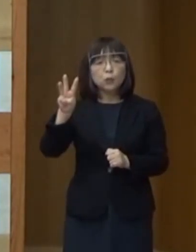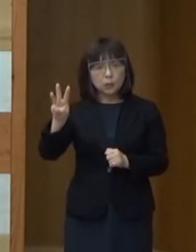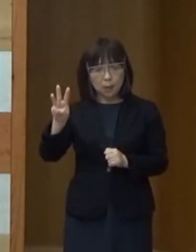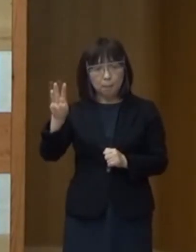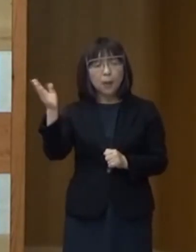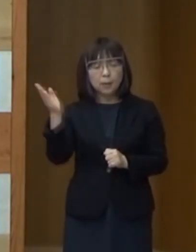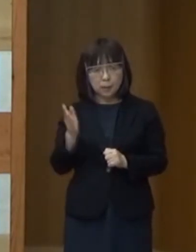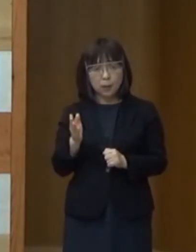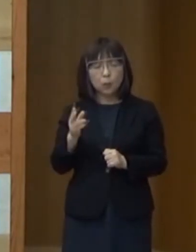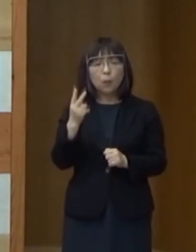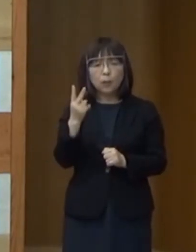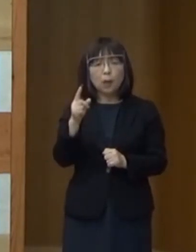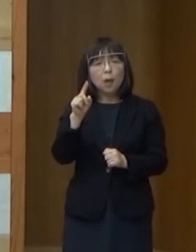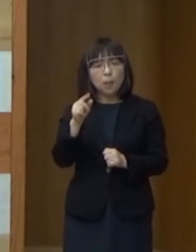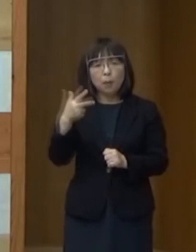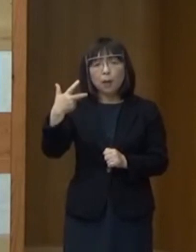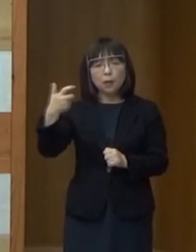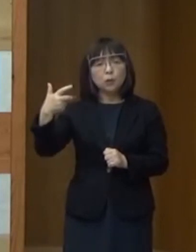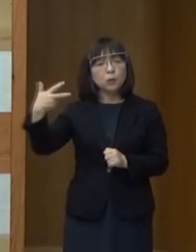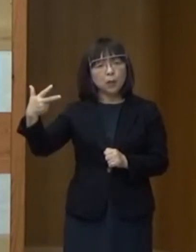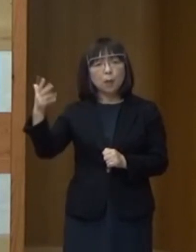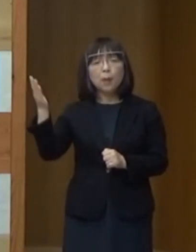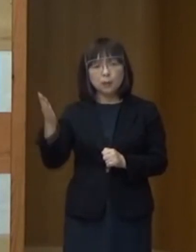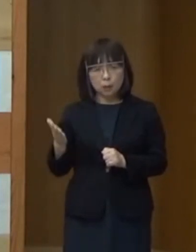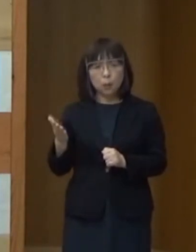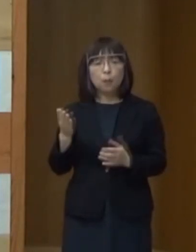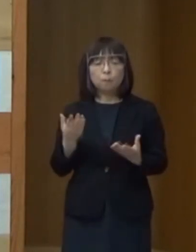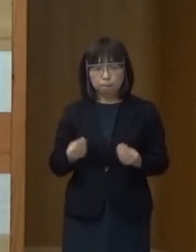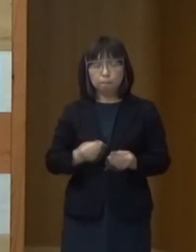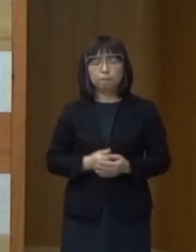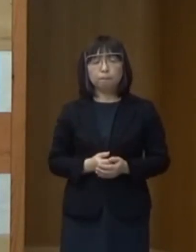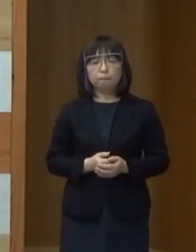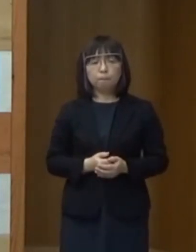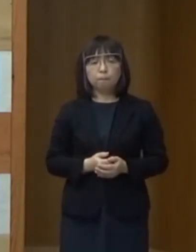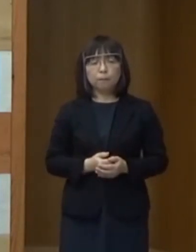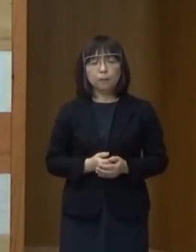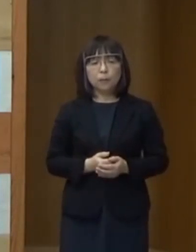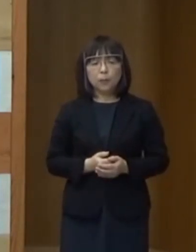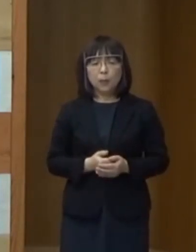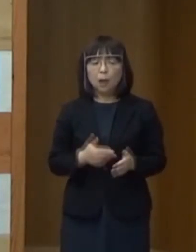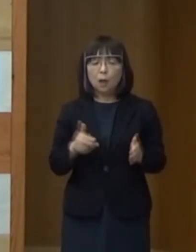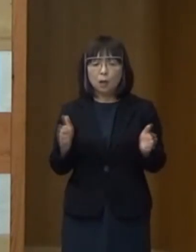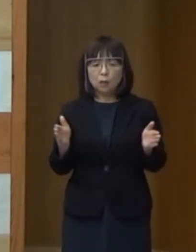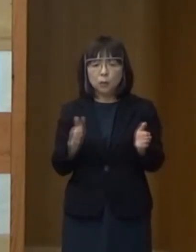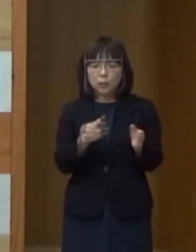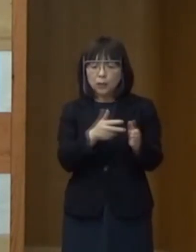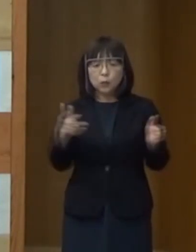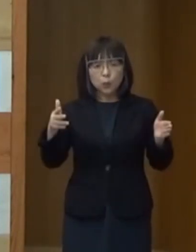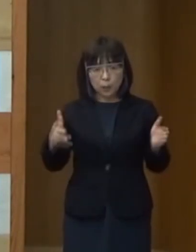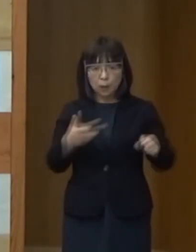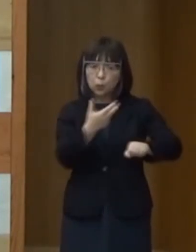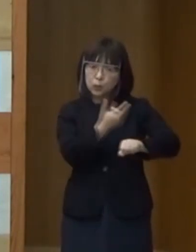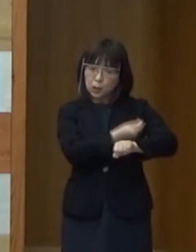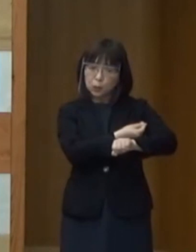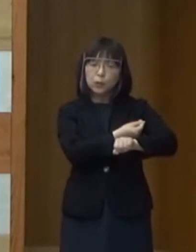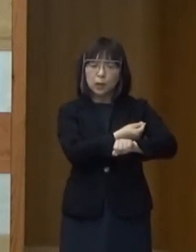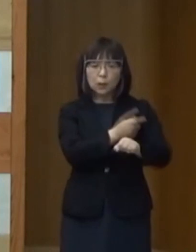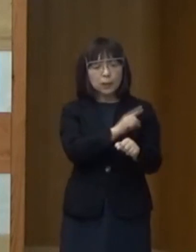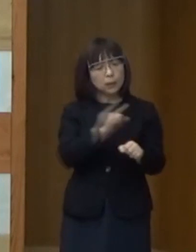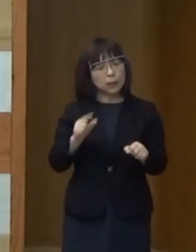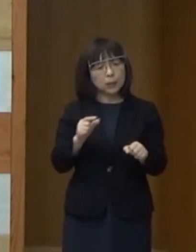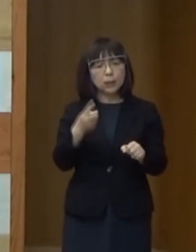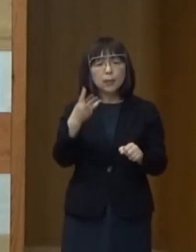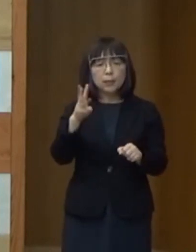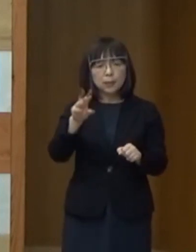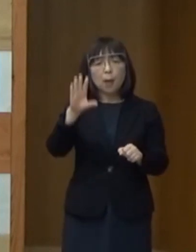目が 7.1% 終了となっております。直近1週間の接種回数は1日平均約3